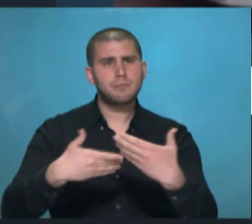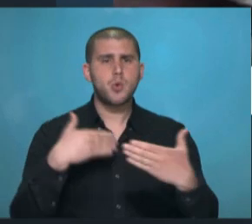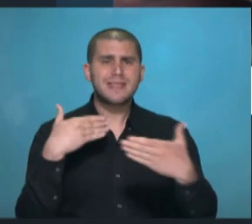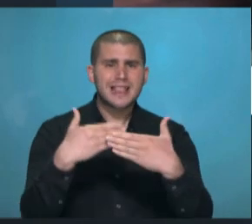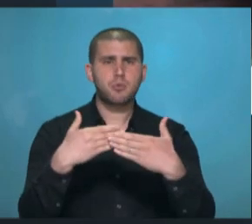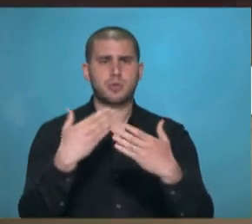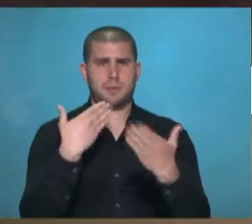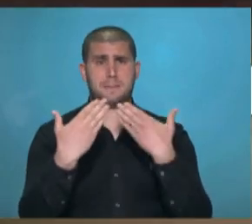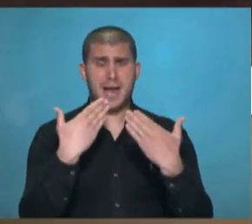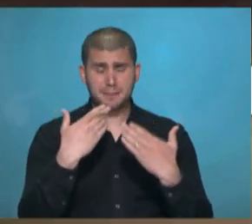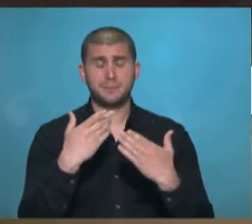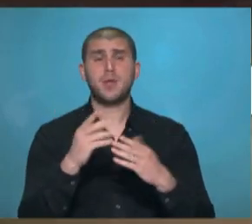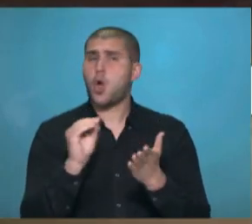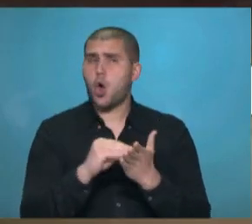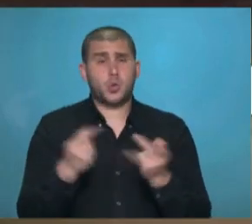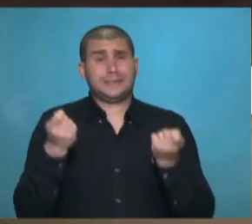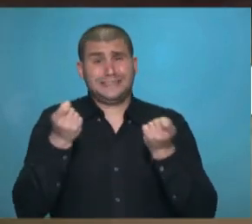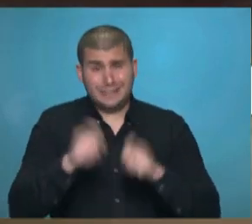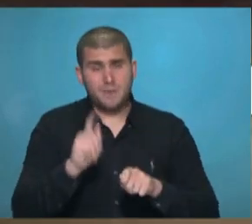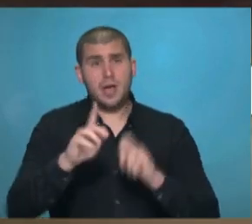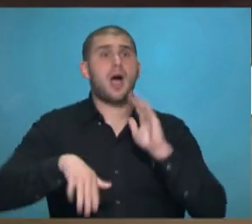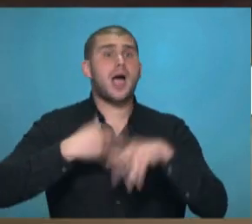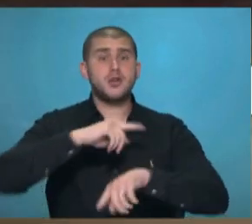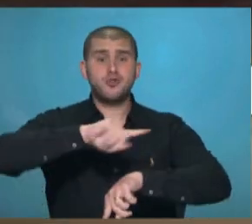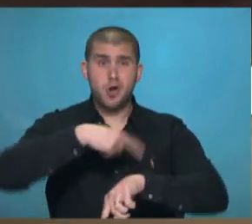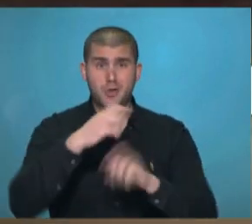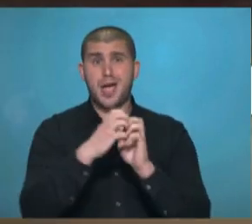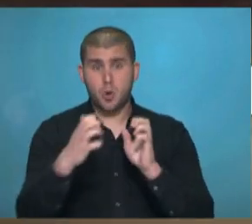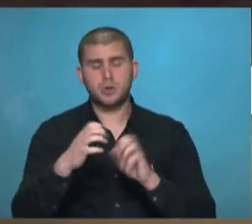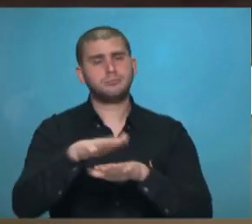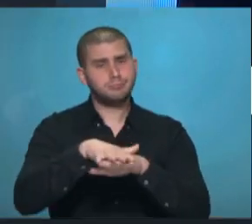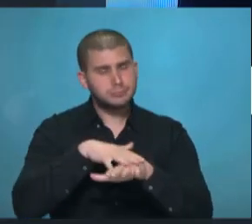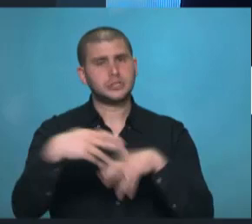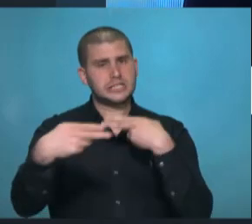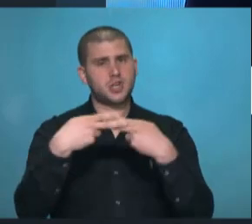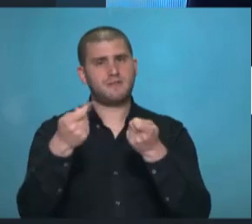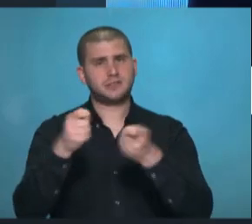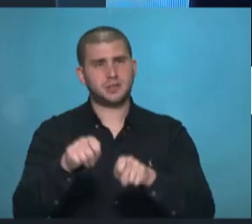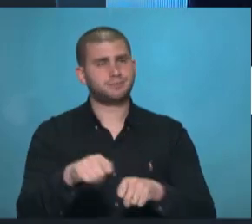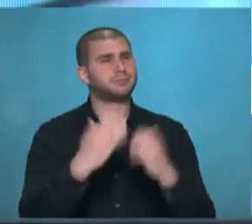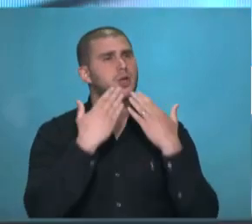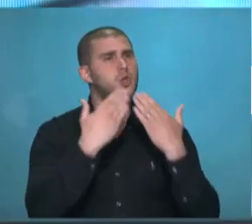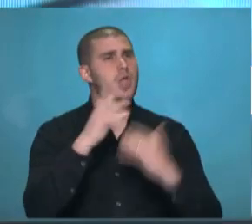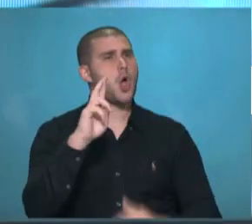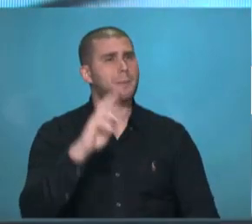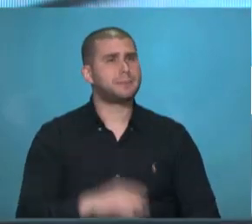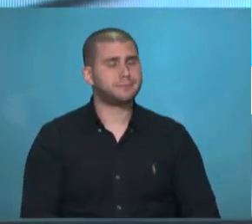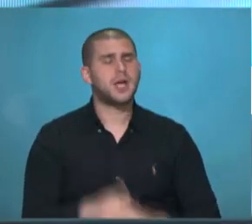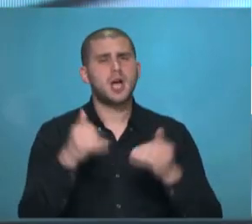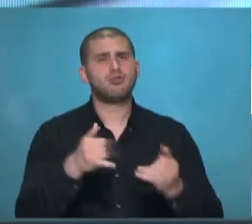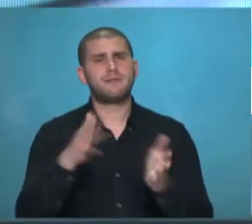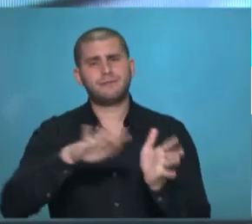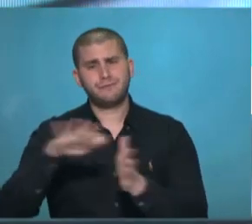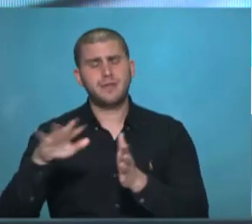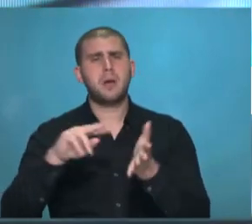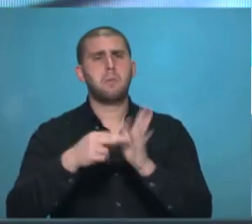הצדדים. זה עדיין לא סגור, אבל אחרי כל השעות הללו נראה שזה בהחלט מתקרב. תודה רבה, רום. עכשיו אנחנו אל מוקד פוליטי